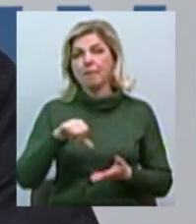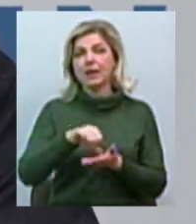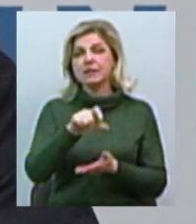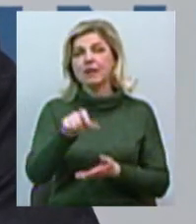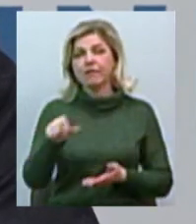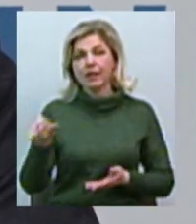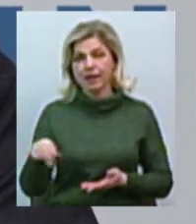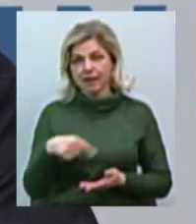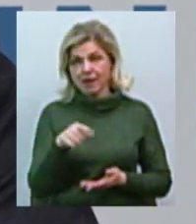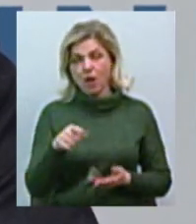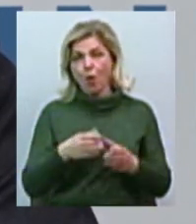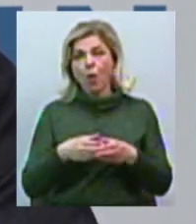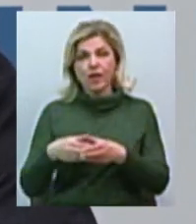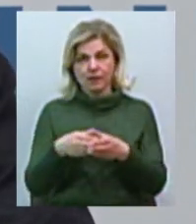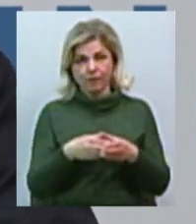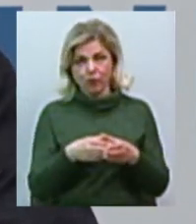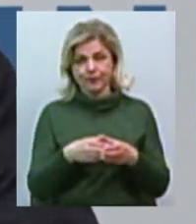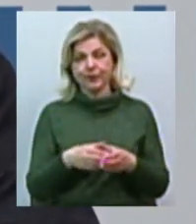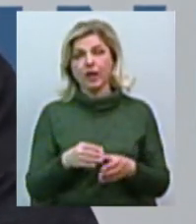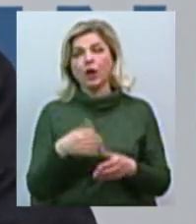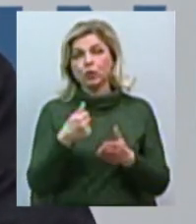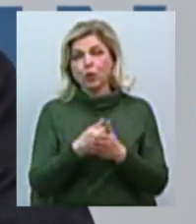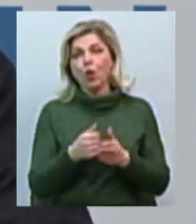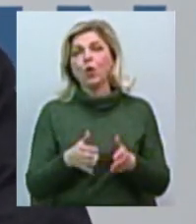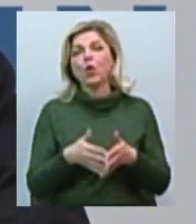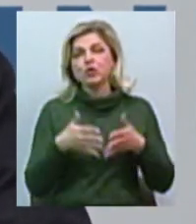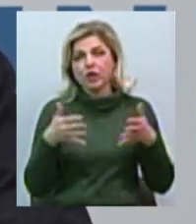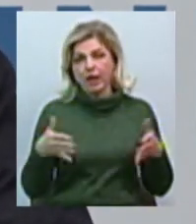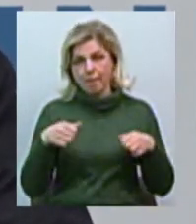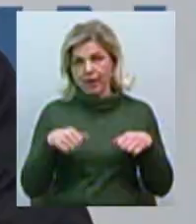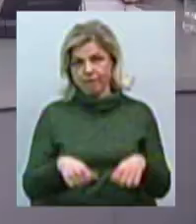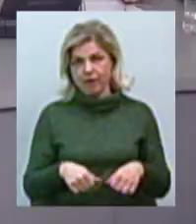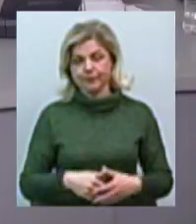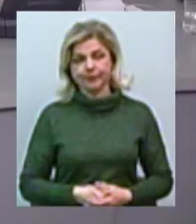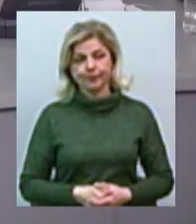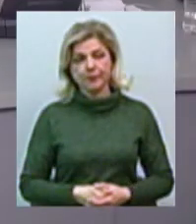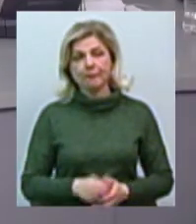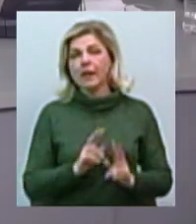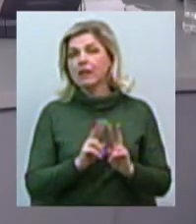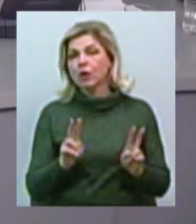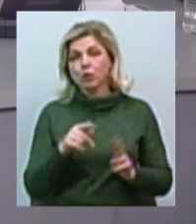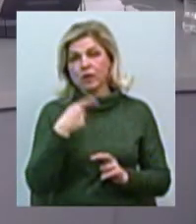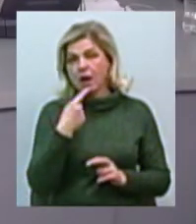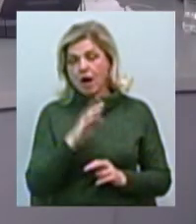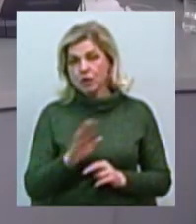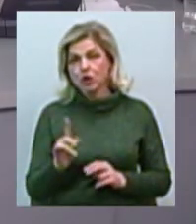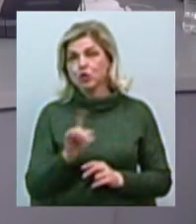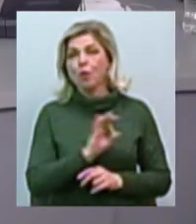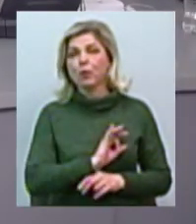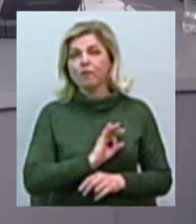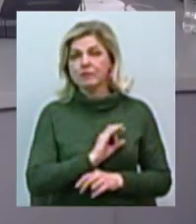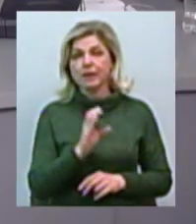представники колективу. Тобто розширяються права. Ніхто не каже, що